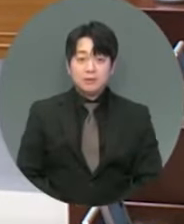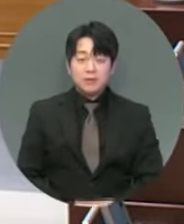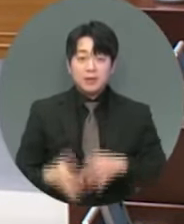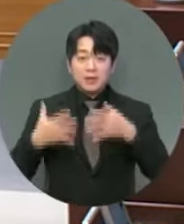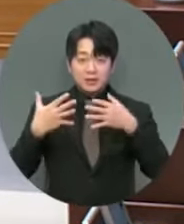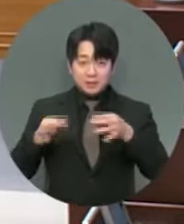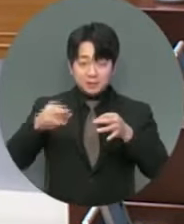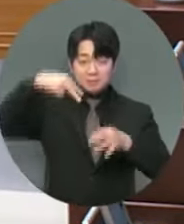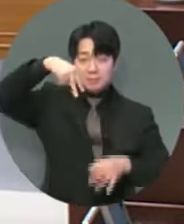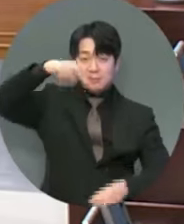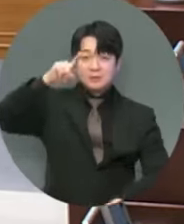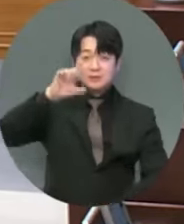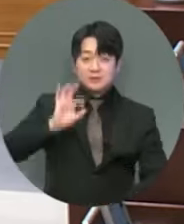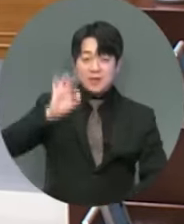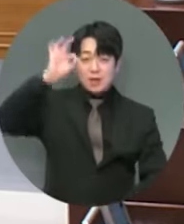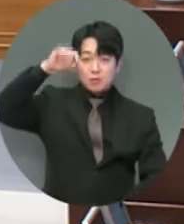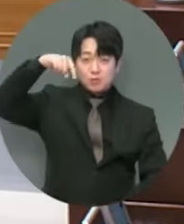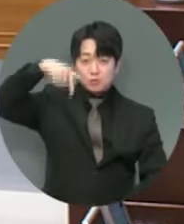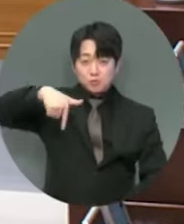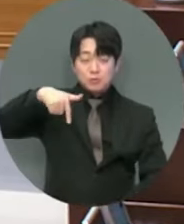김상욱 의원,